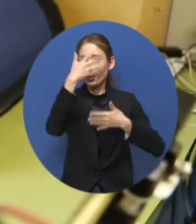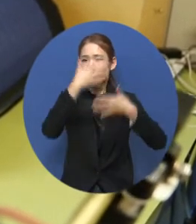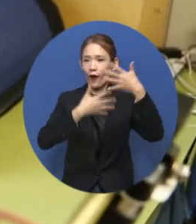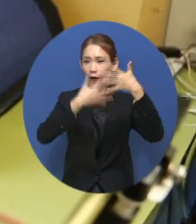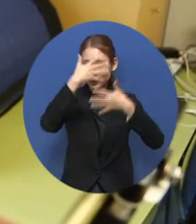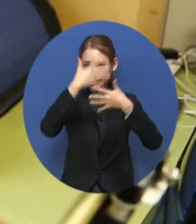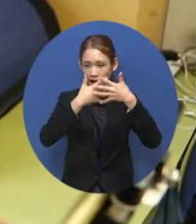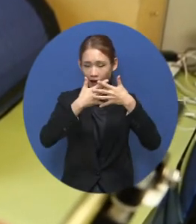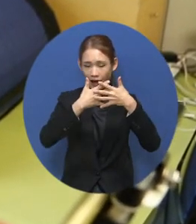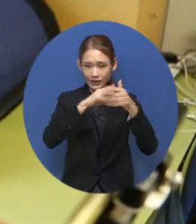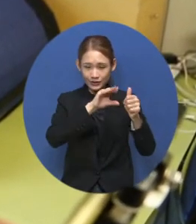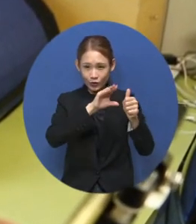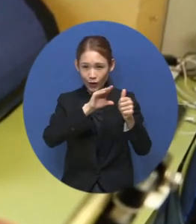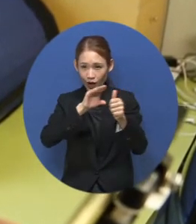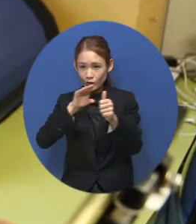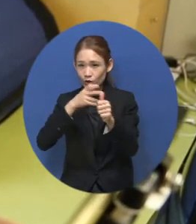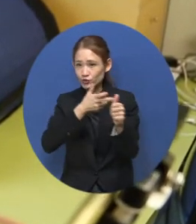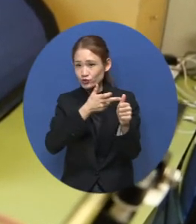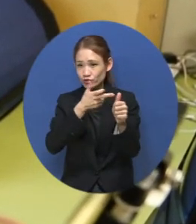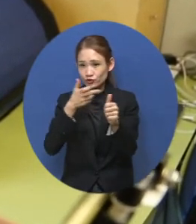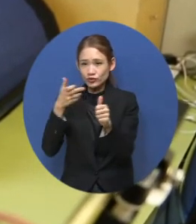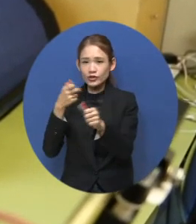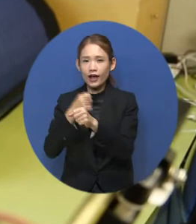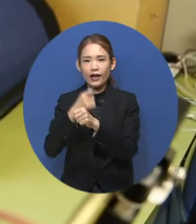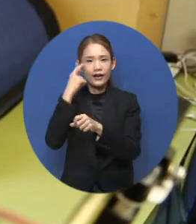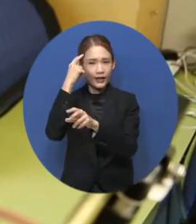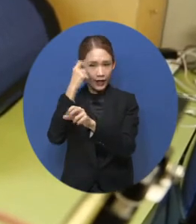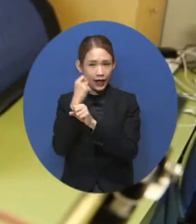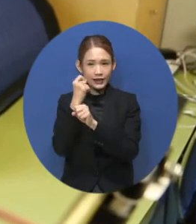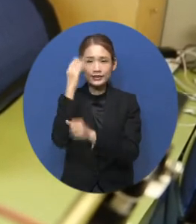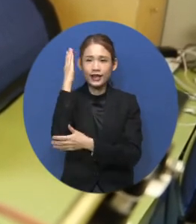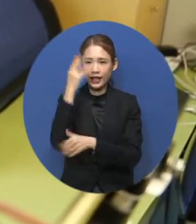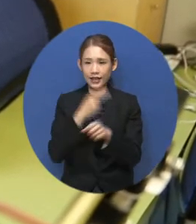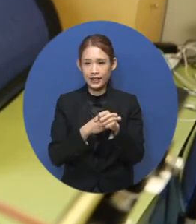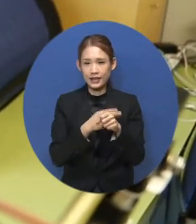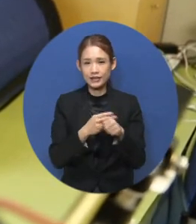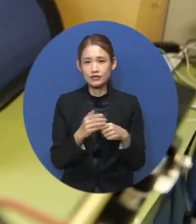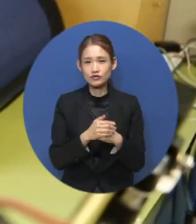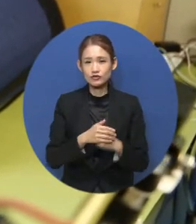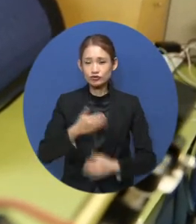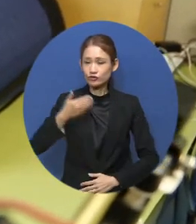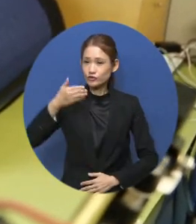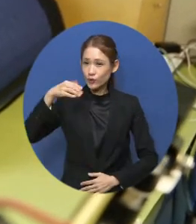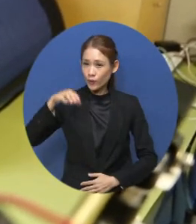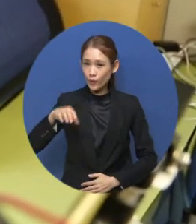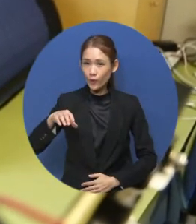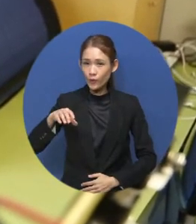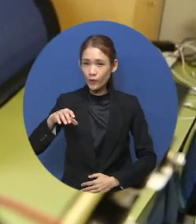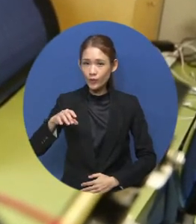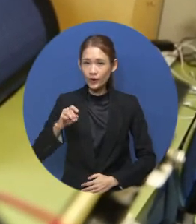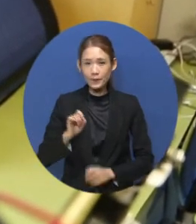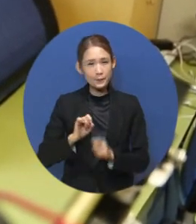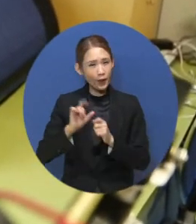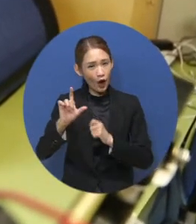촬영으로 인식개선 강의를 할 거예요. 구로면은 그래도 뭐 생각보다 엄청 먼 거리는 아닌가 봐요.